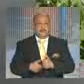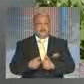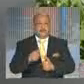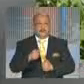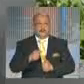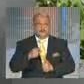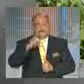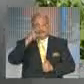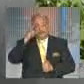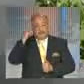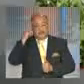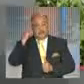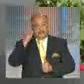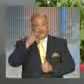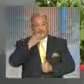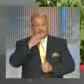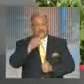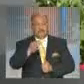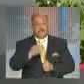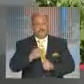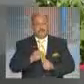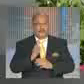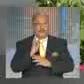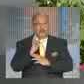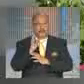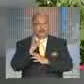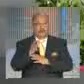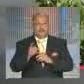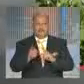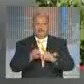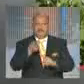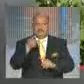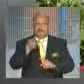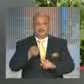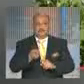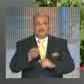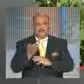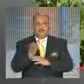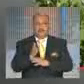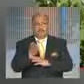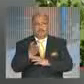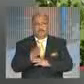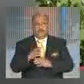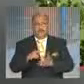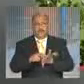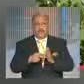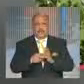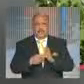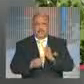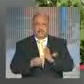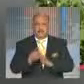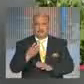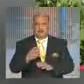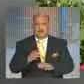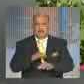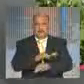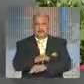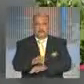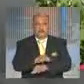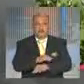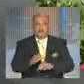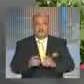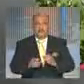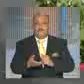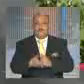تكلفة المراقبة والتصديق. الفلاحة متشتين ما هماش منظمين في مجامع تنموية اللي من شأنها أن